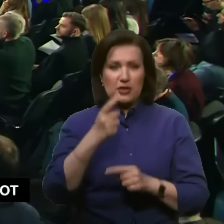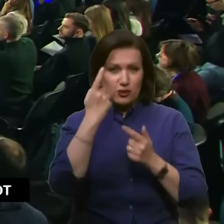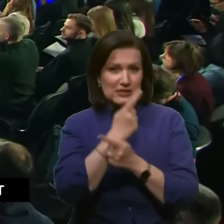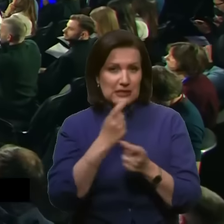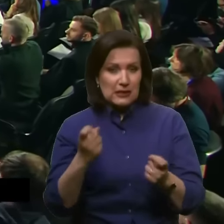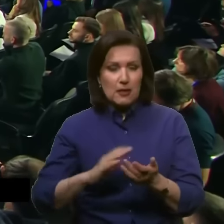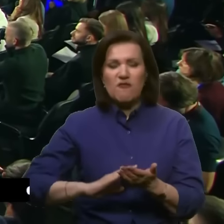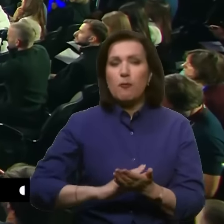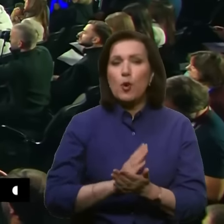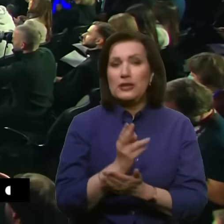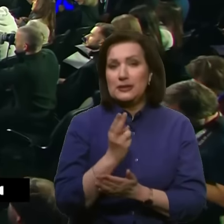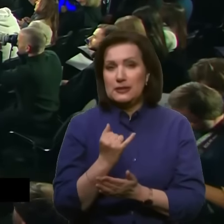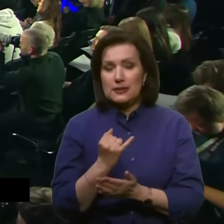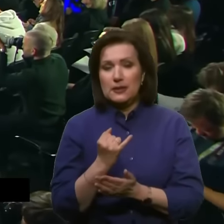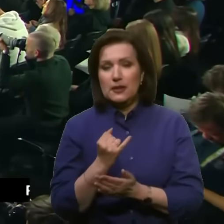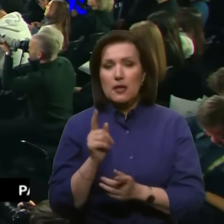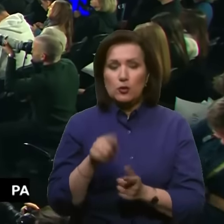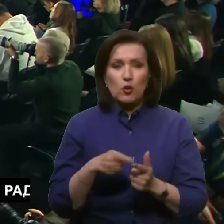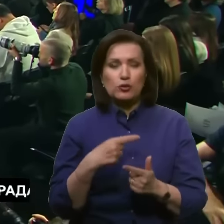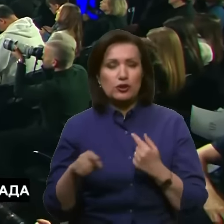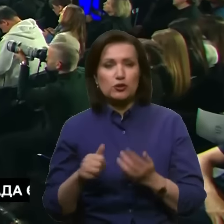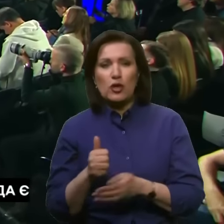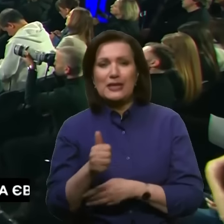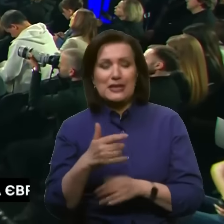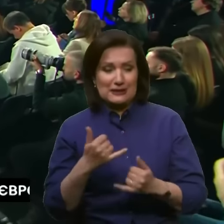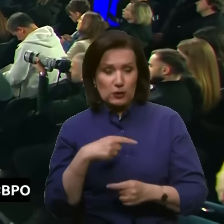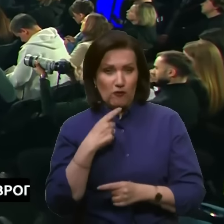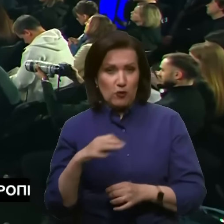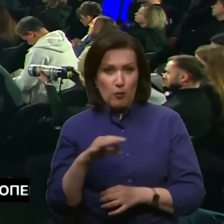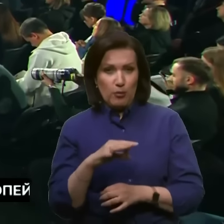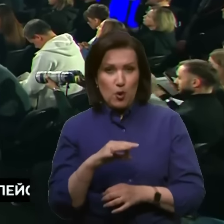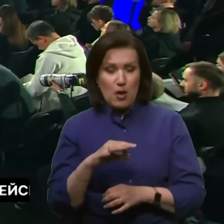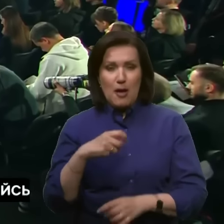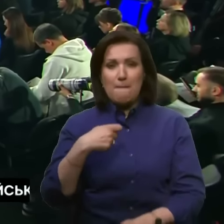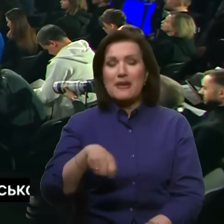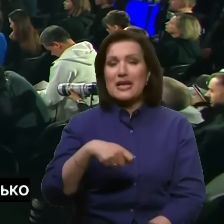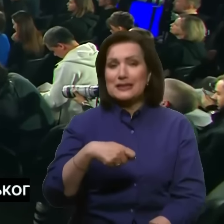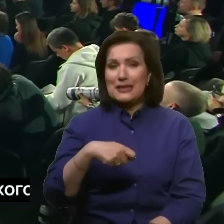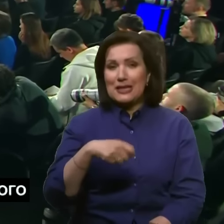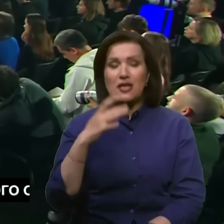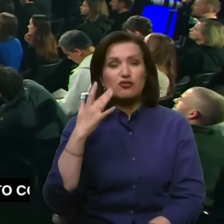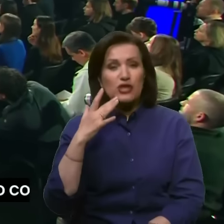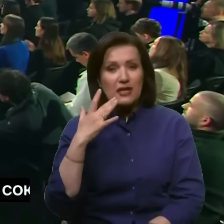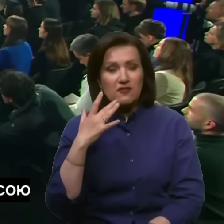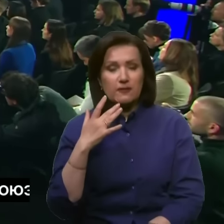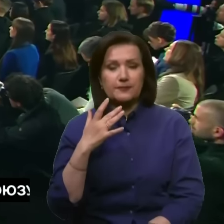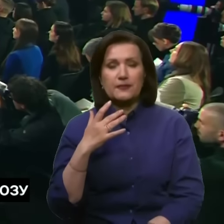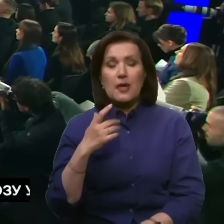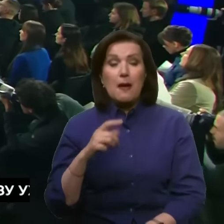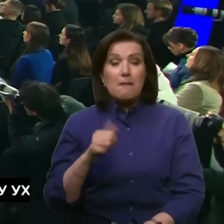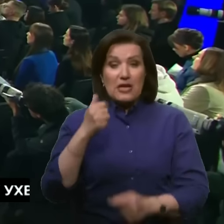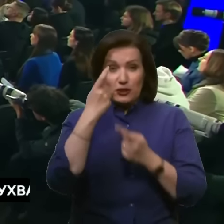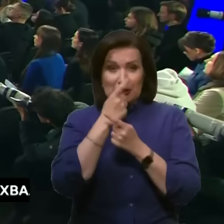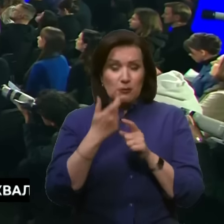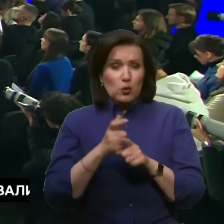сигнали політиці того чи іншого лідера, зараз ми говоримо про президента Сполучених Штатів, і ці перші